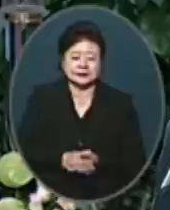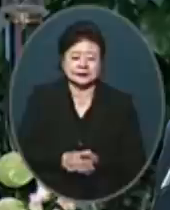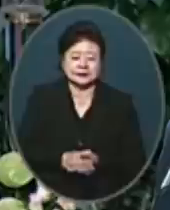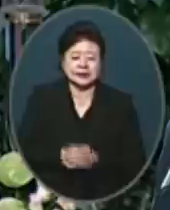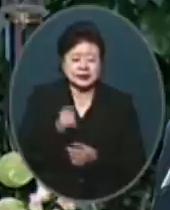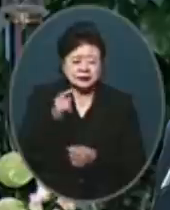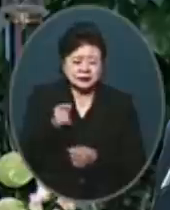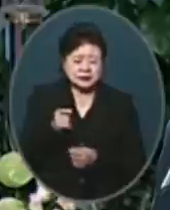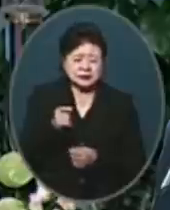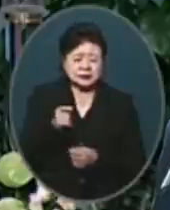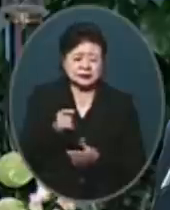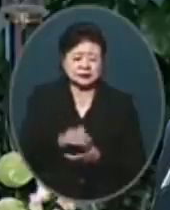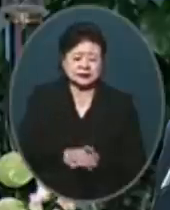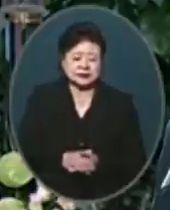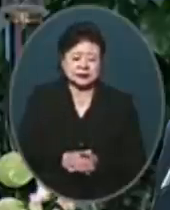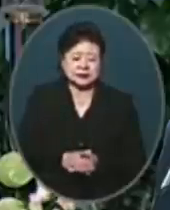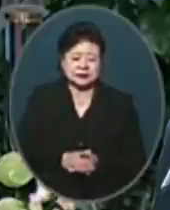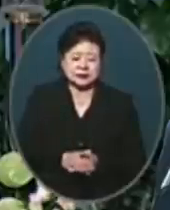그